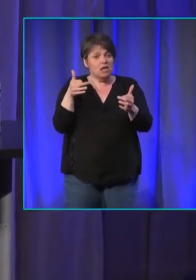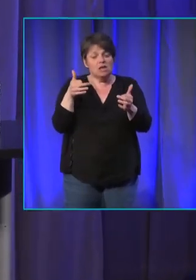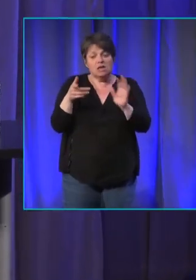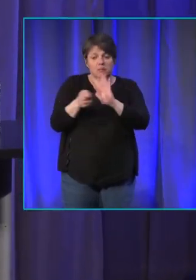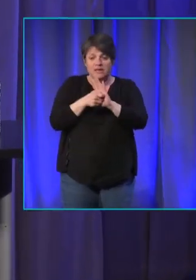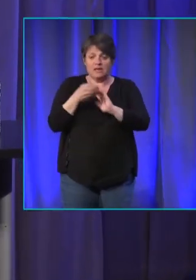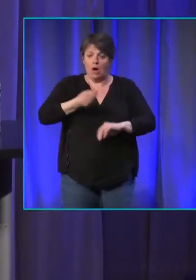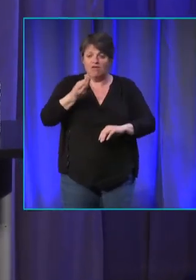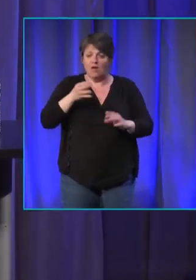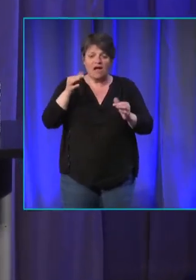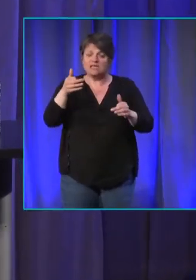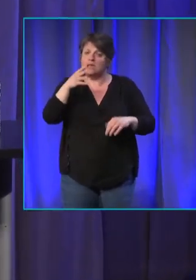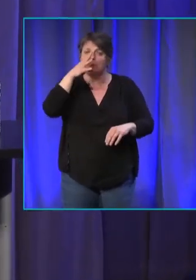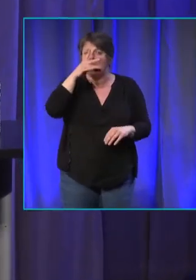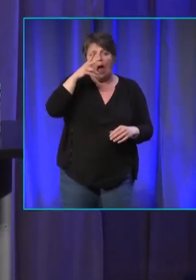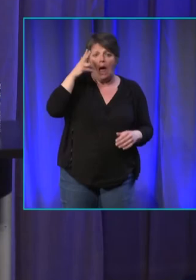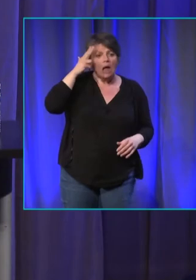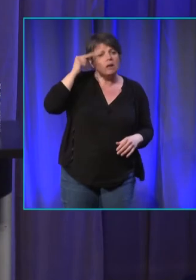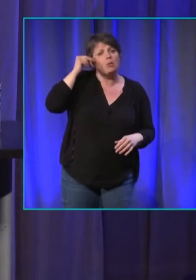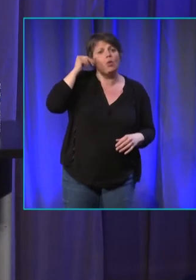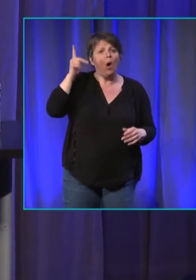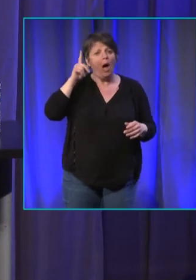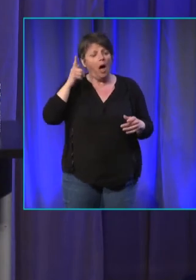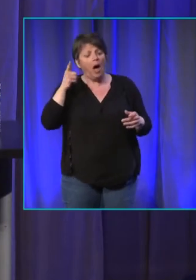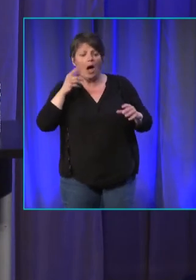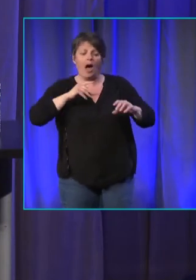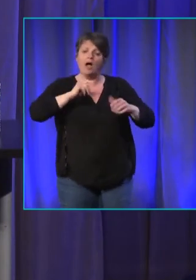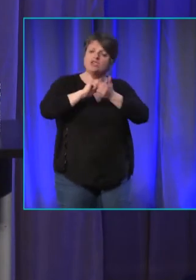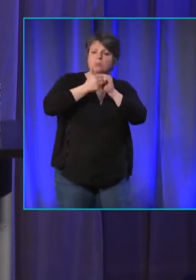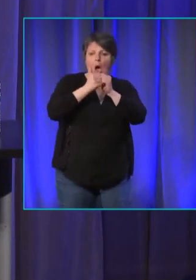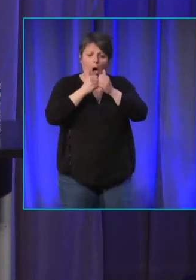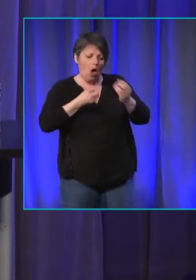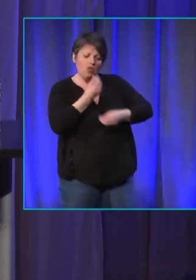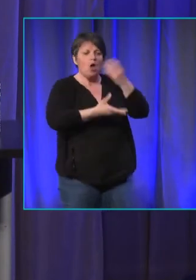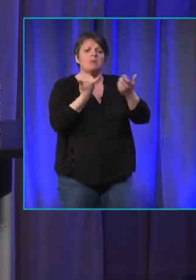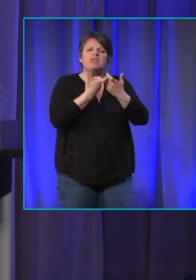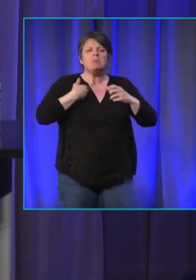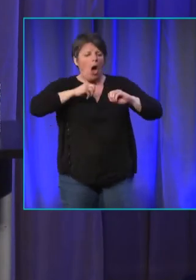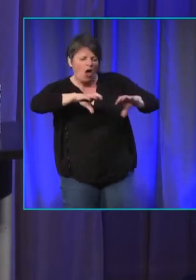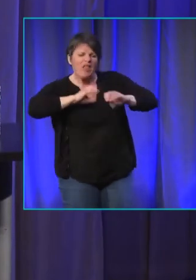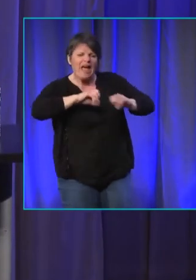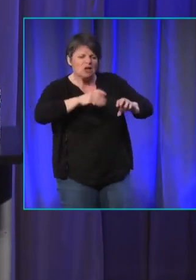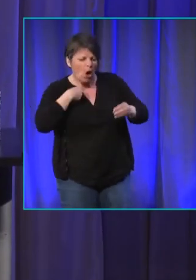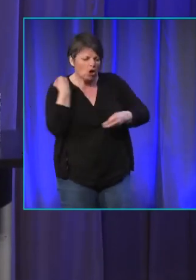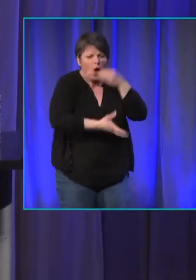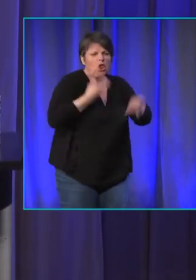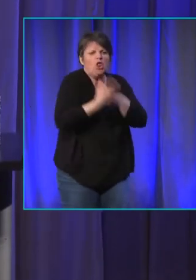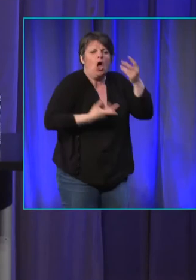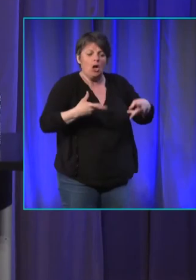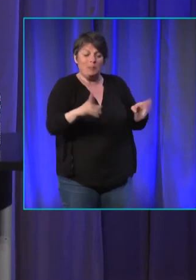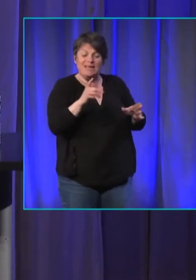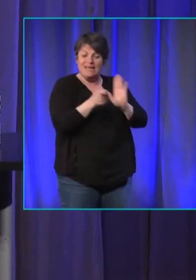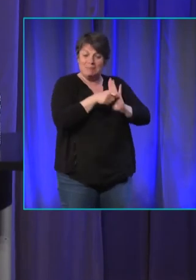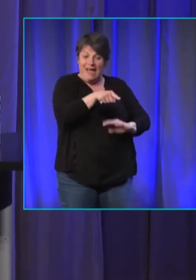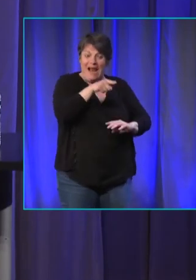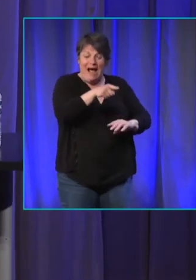Donc pareil, il ne faut pas faire n'importe quoi. Il faut alors les entraîneurs qui surchargent, qui augmentent l'intensité de travail à ce moment-là,